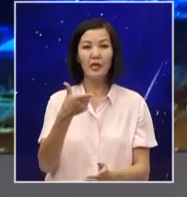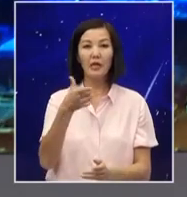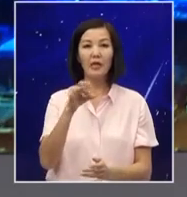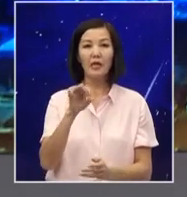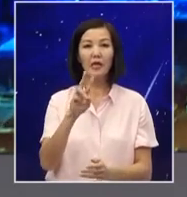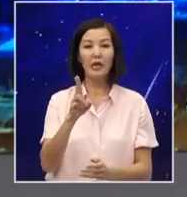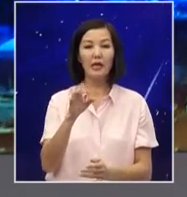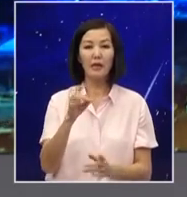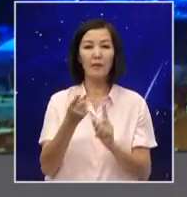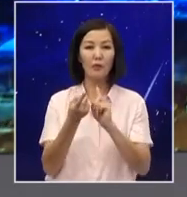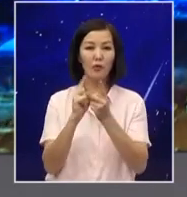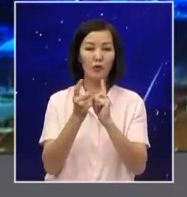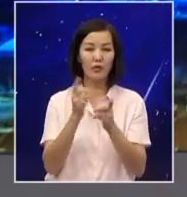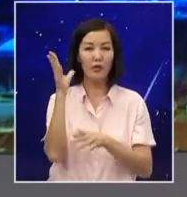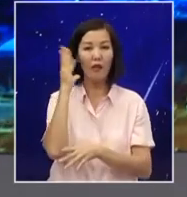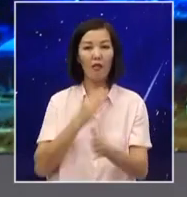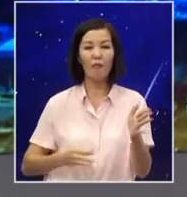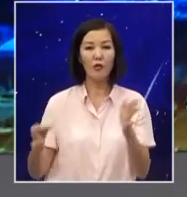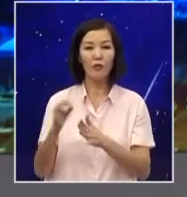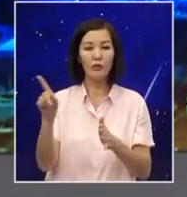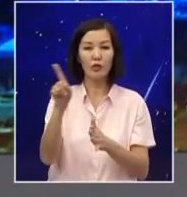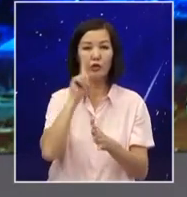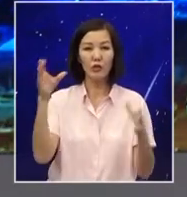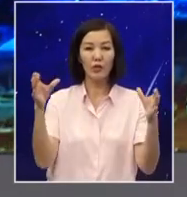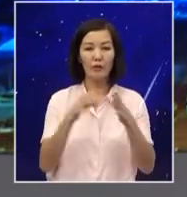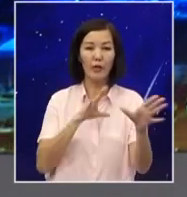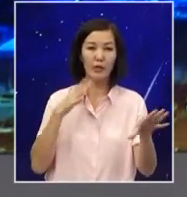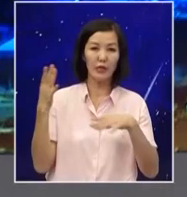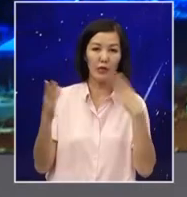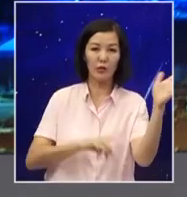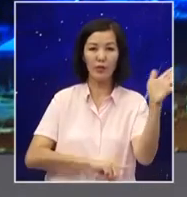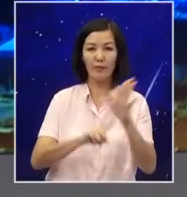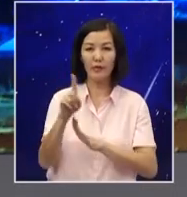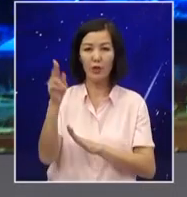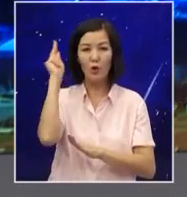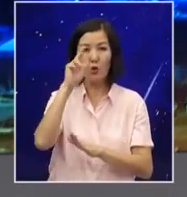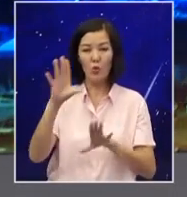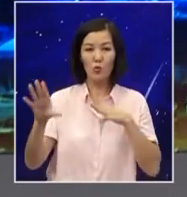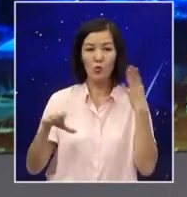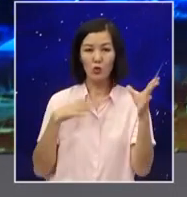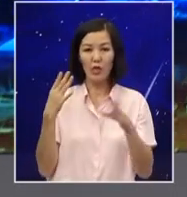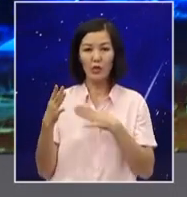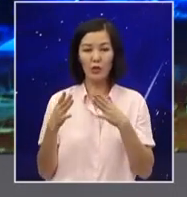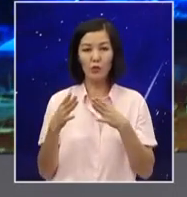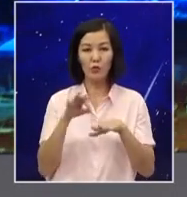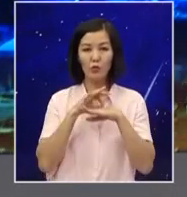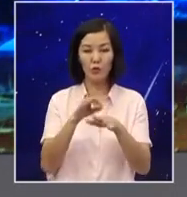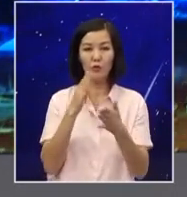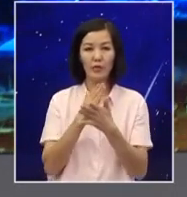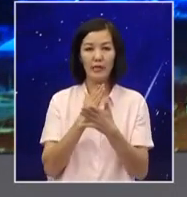Грек-рим күресінен Алматы облысының жасөспірімдер құрама командасы қызу дайындықты бастап кетті. Оқу жаттығу жиыны қарқынды жүріп